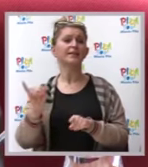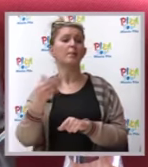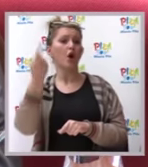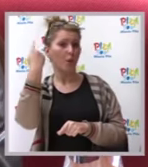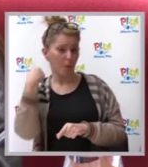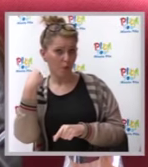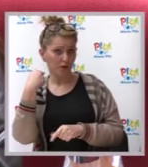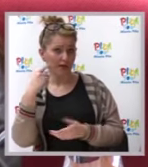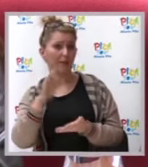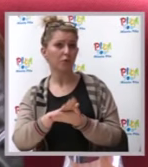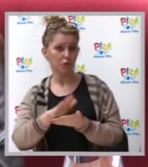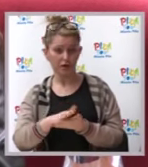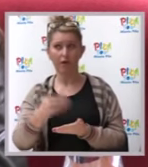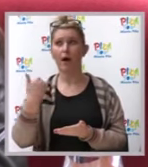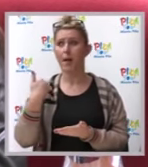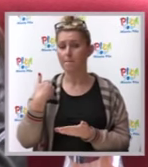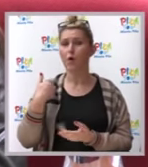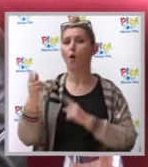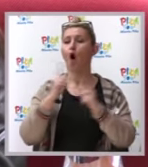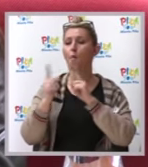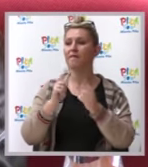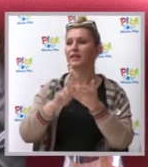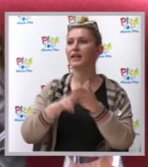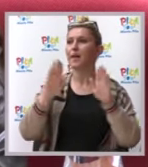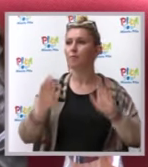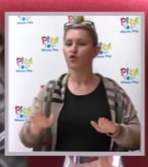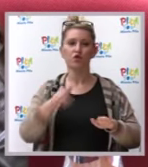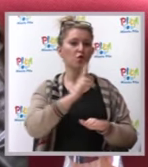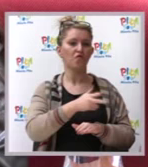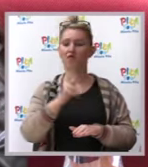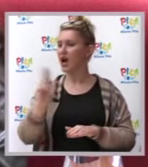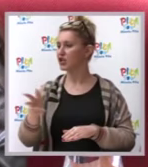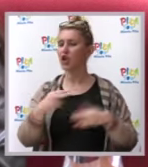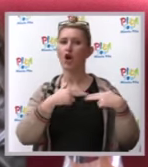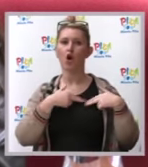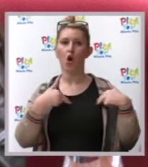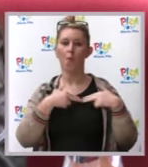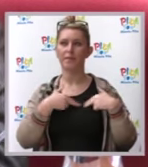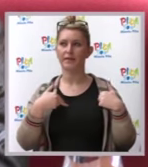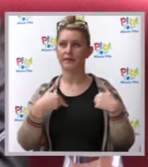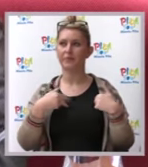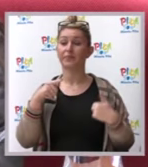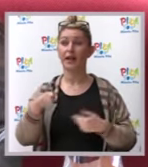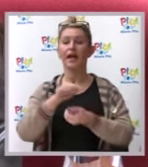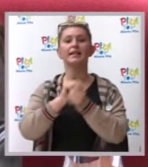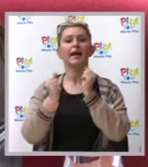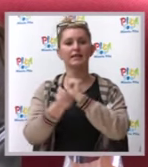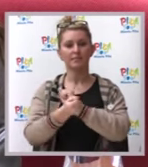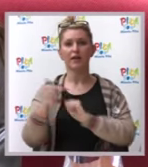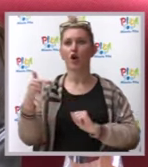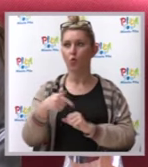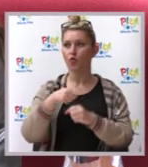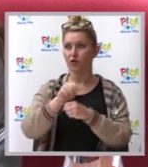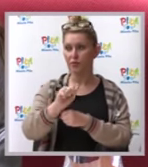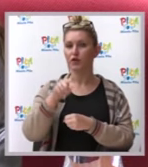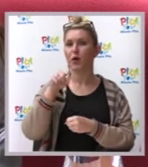stawek podatku od środków transportowych i w tym przypadku zmiana wynika z zmiany ustawy